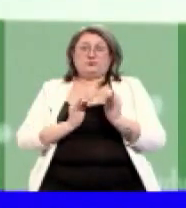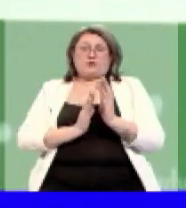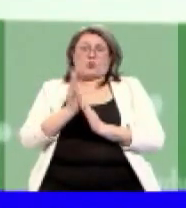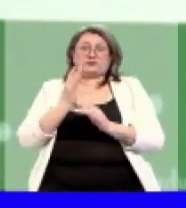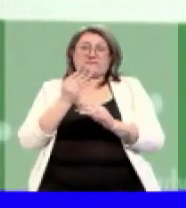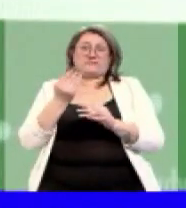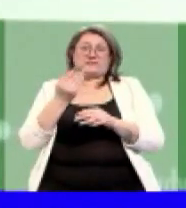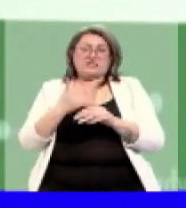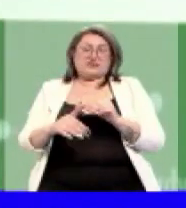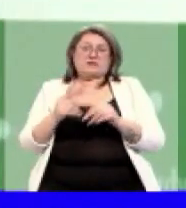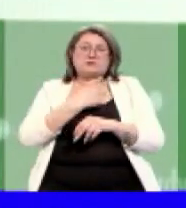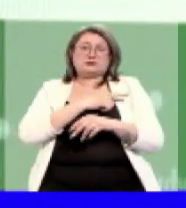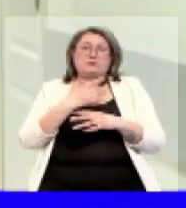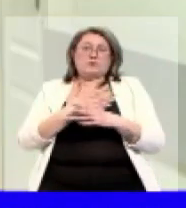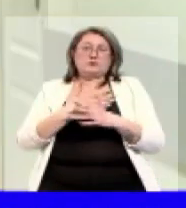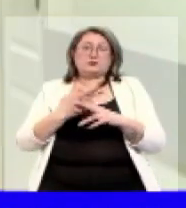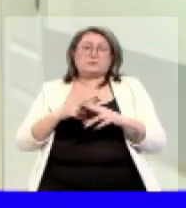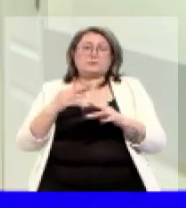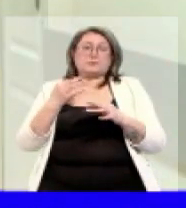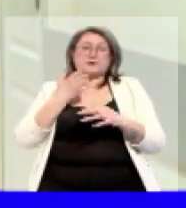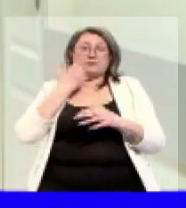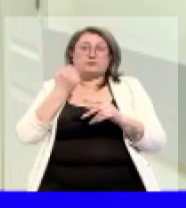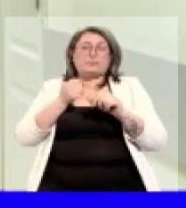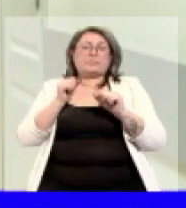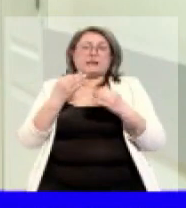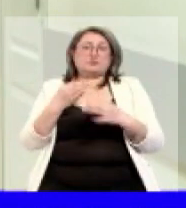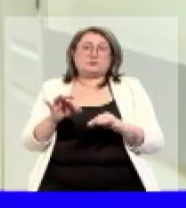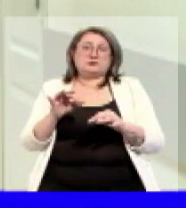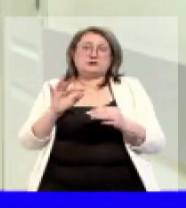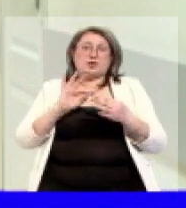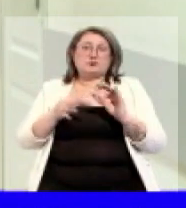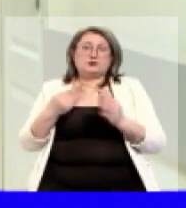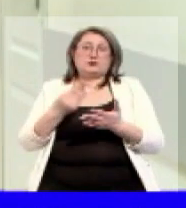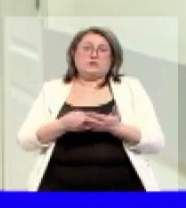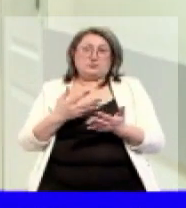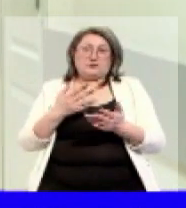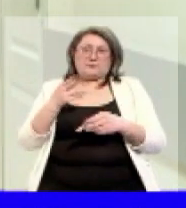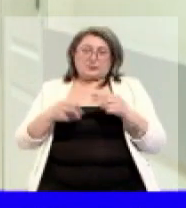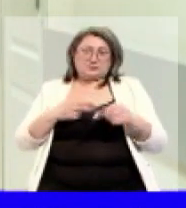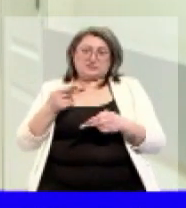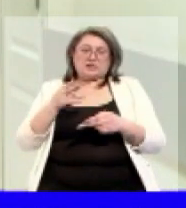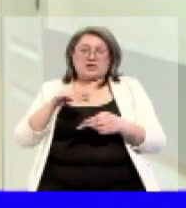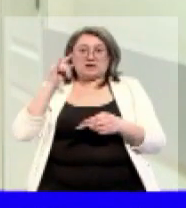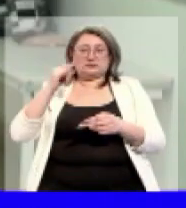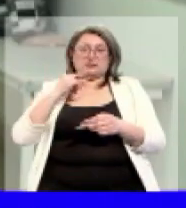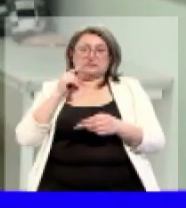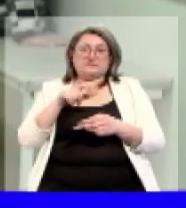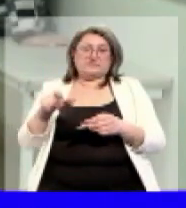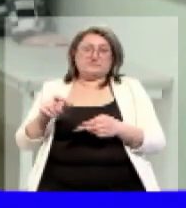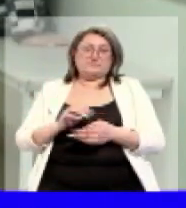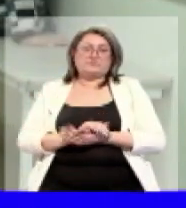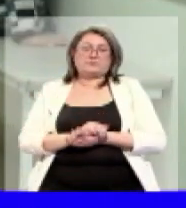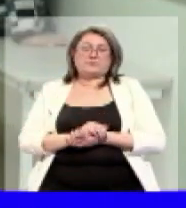технологиялық медициналық көмекті қаржыландырудың өсуі қазақстандықтар үшін 2023 жылы күрделі қымбат операциялардың